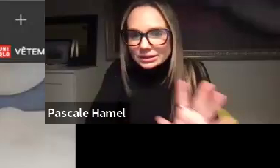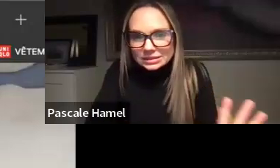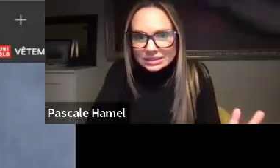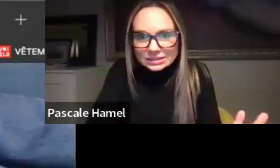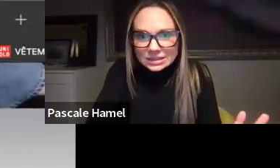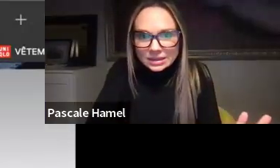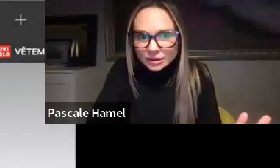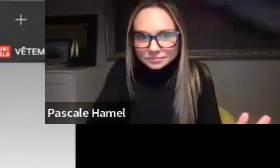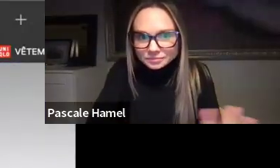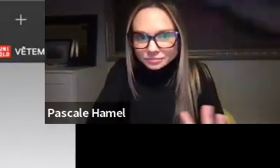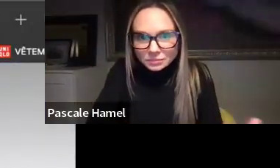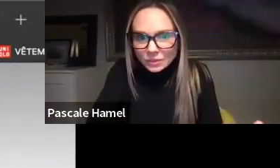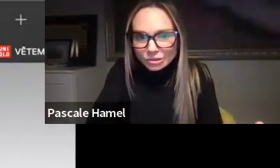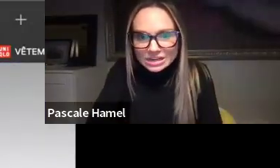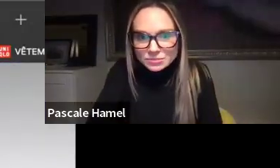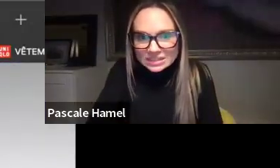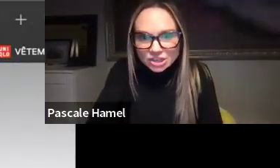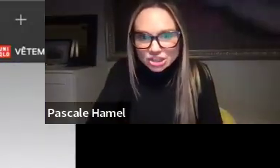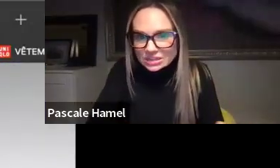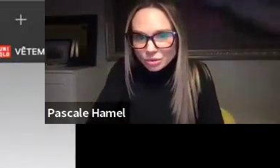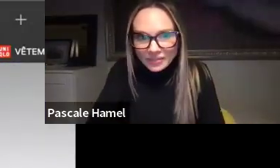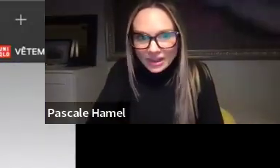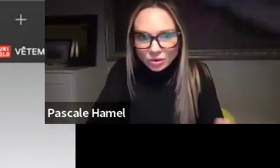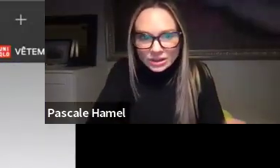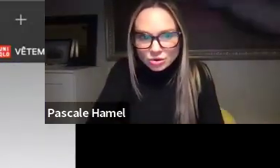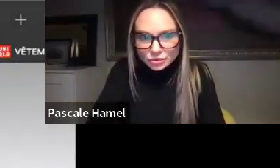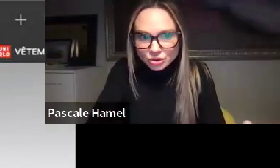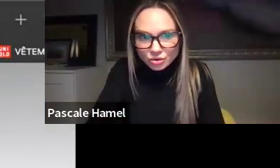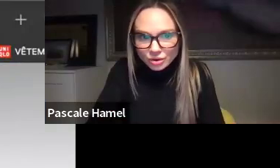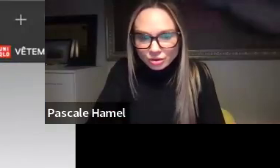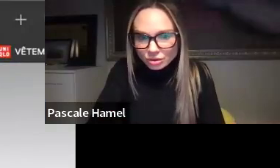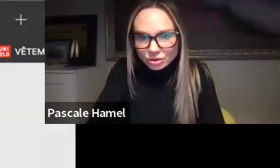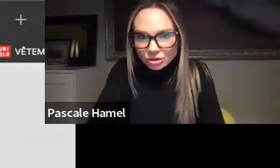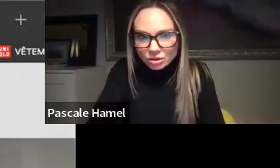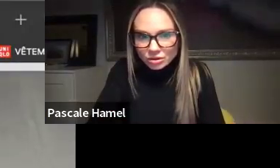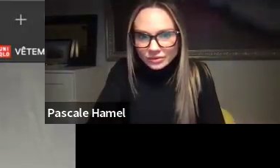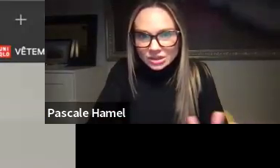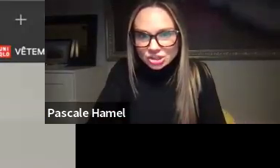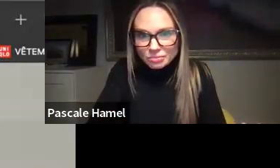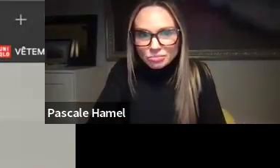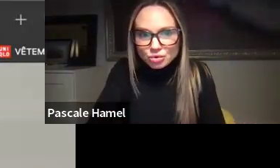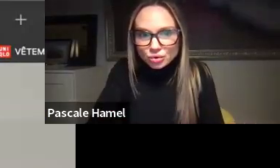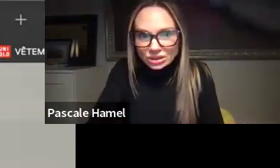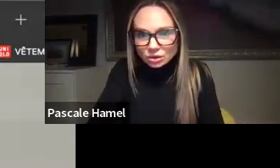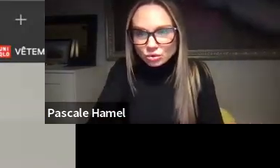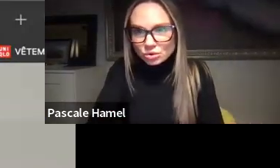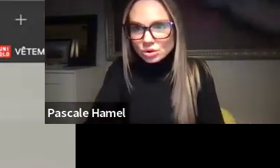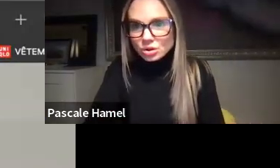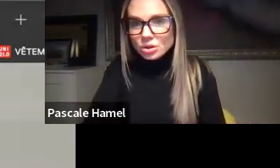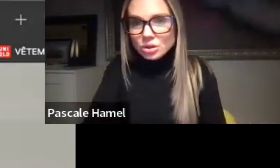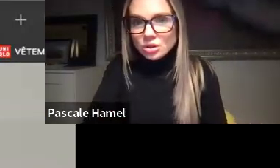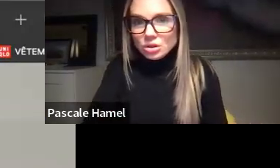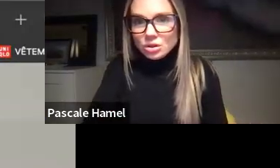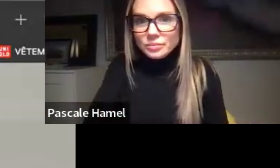qui est. C'est une belle chemise en jeans, un pantalon. Les coupes sont. Fait que j'aime beaucoup